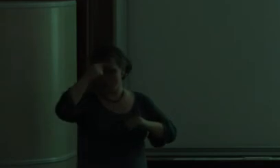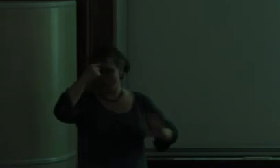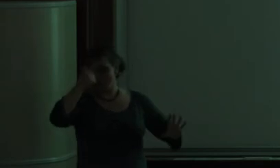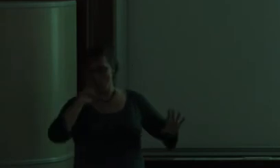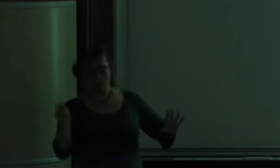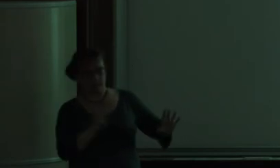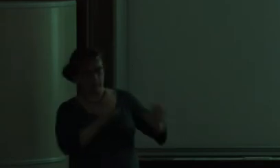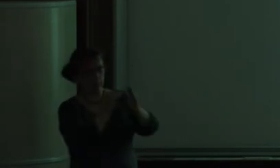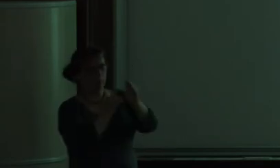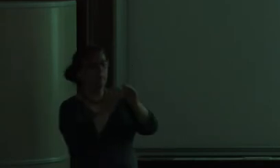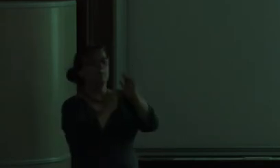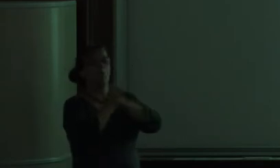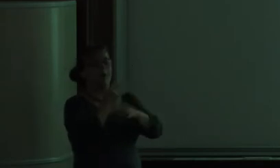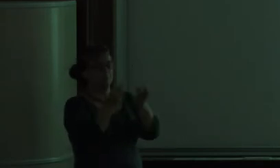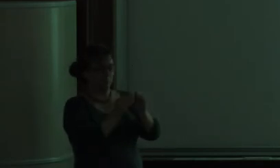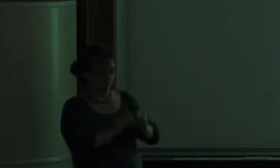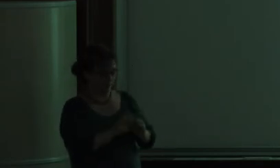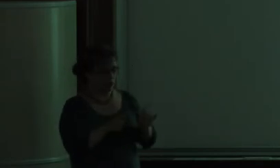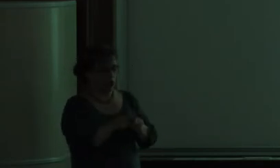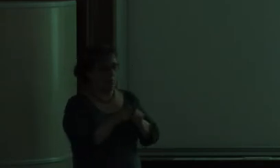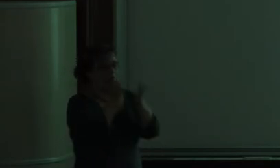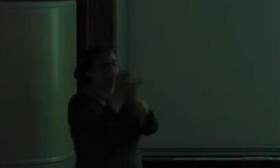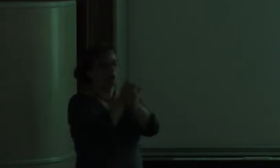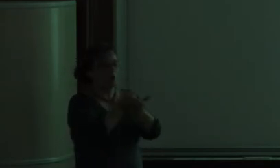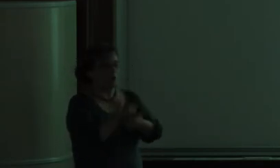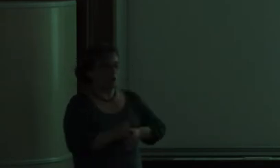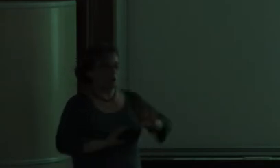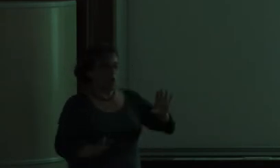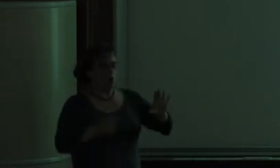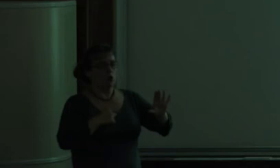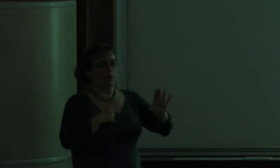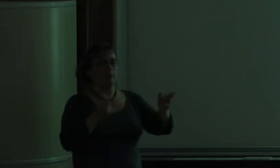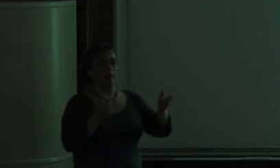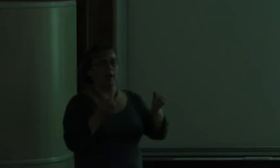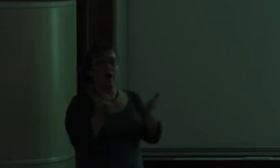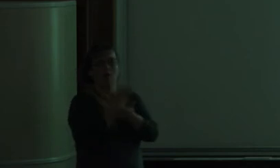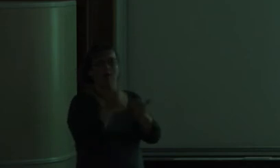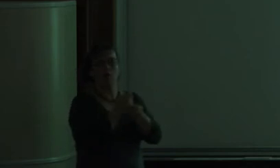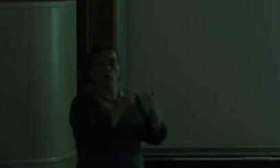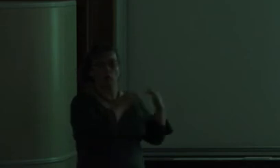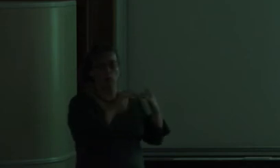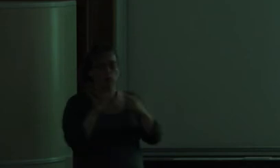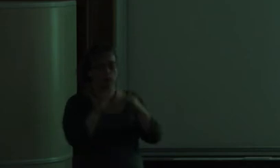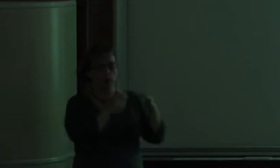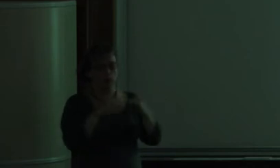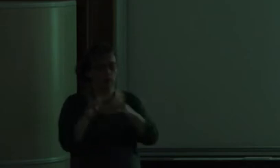comme une suite d'instructions, mais comme un flux de données qui passe sur lequel vous appliquez un processus. Ce que je voudrais, c'est que vous appliquiez la philosophie de l'itération qu'on va